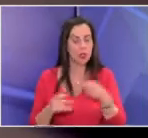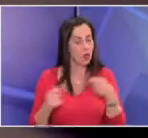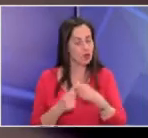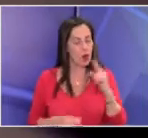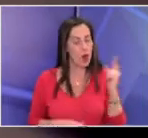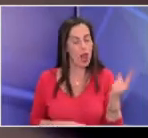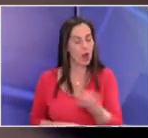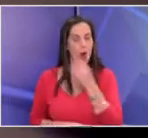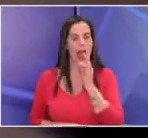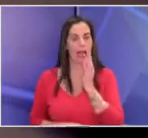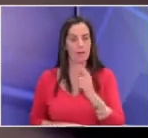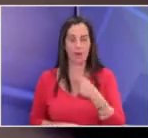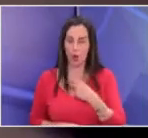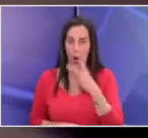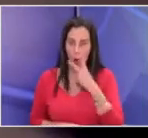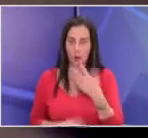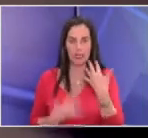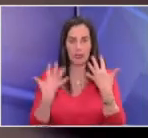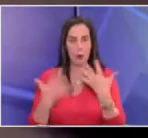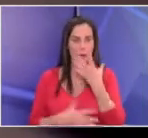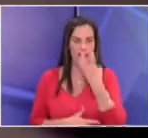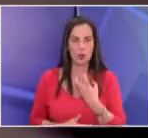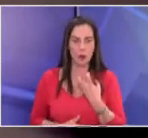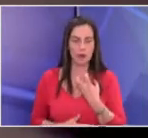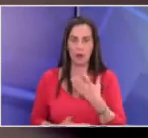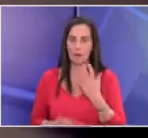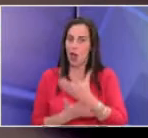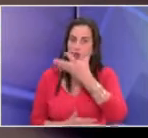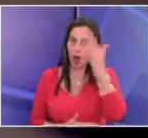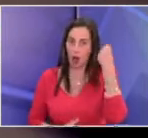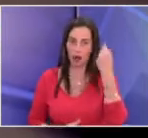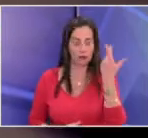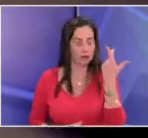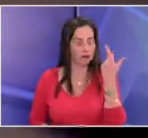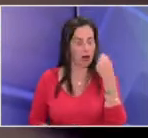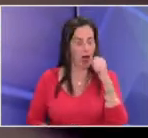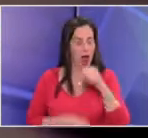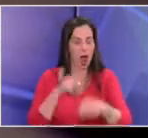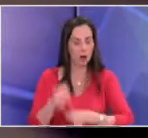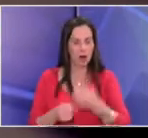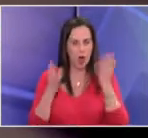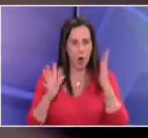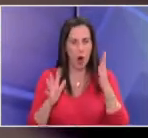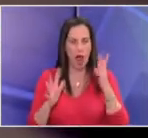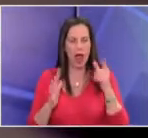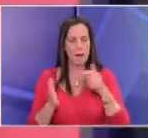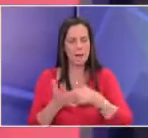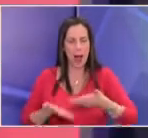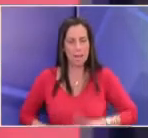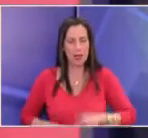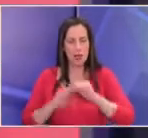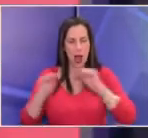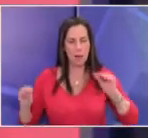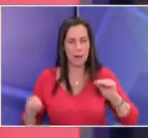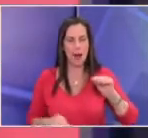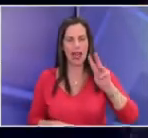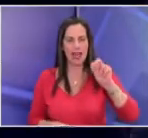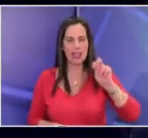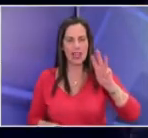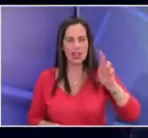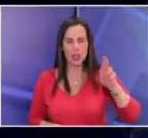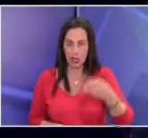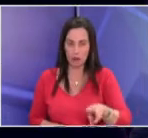לא, שנייה. ולכן אני חושבת שאחד הנושאים שצריך לאמץ אותם זה הנושא של החינוך הממלכתי חרדי, לדוגמה. אנחנו, יש לנו פה, כל